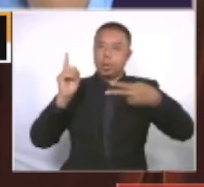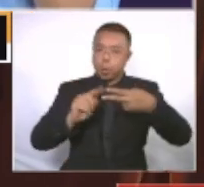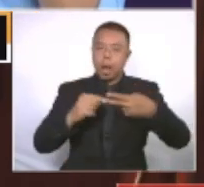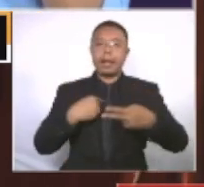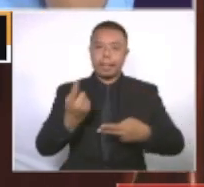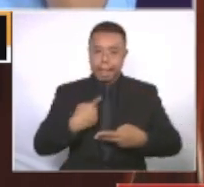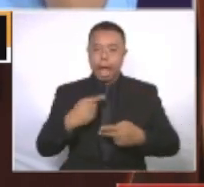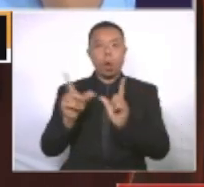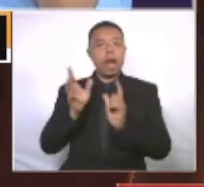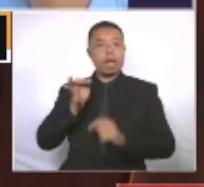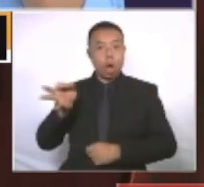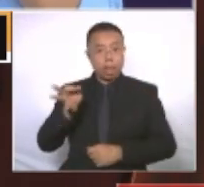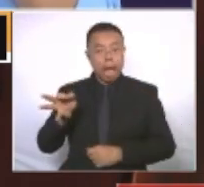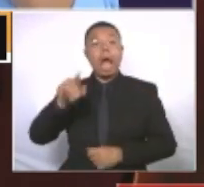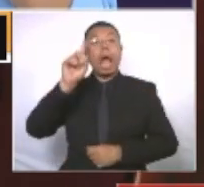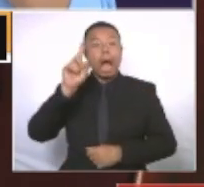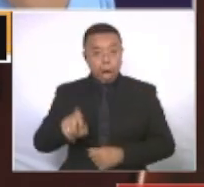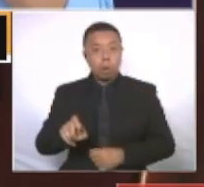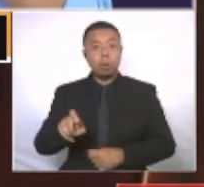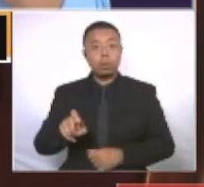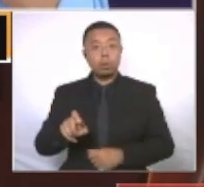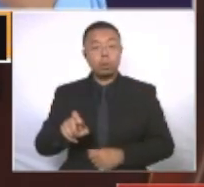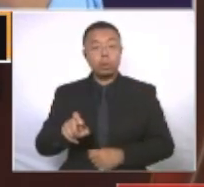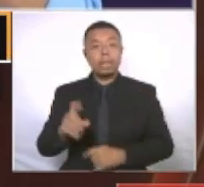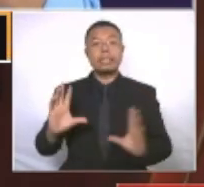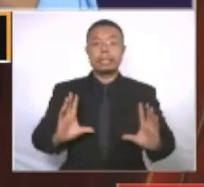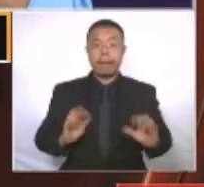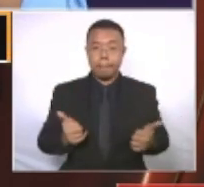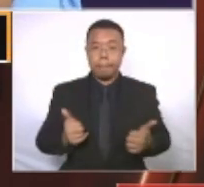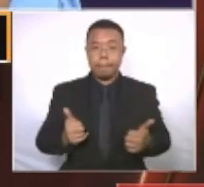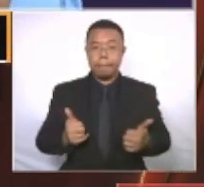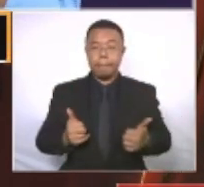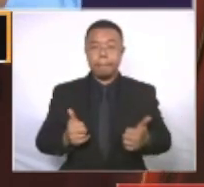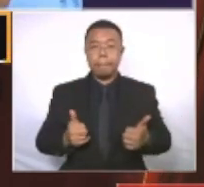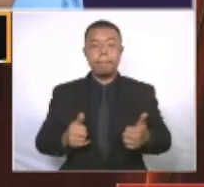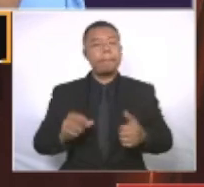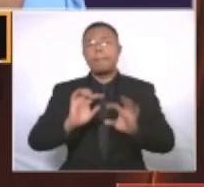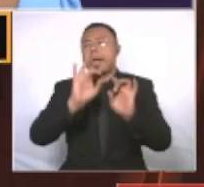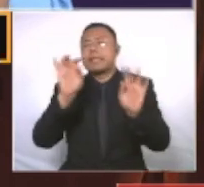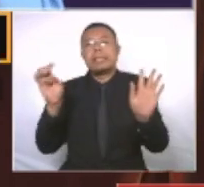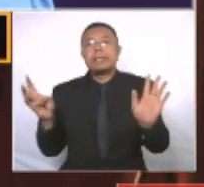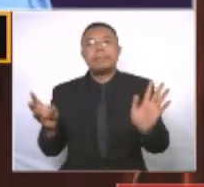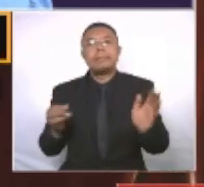kita sebagai wali kota harus menyiapkan hal-hal non-teknis.